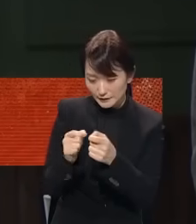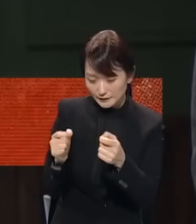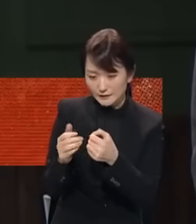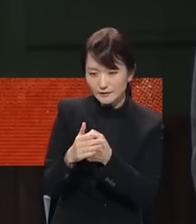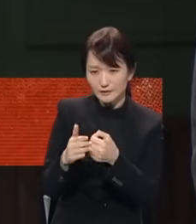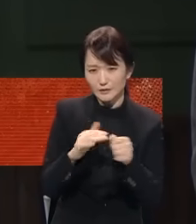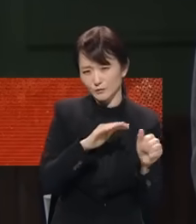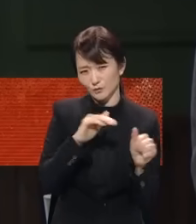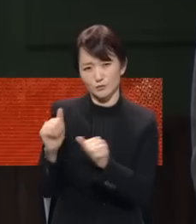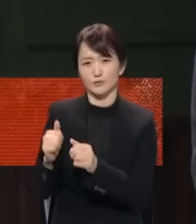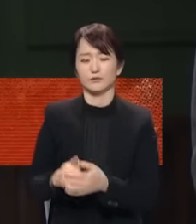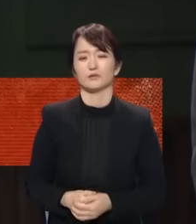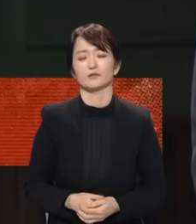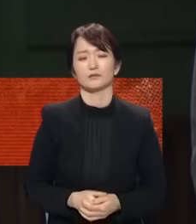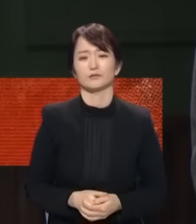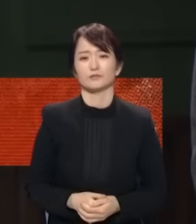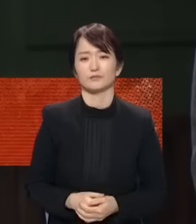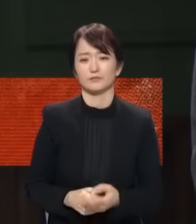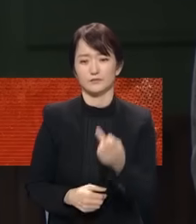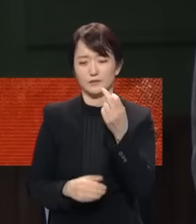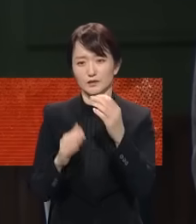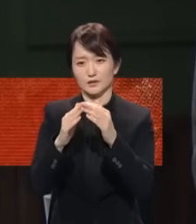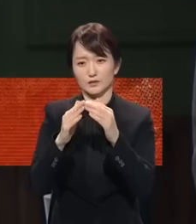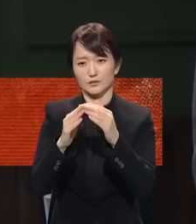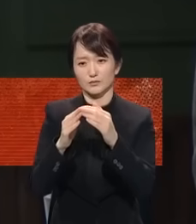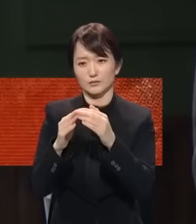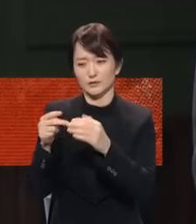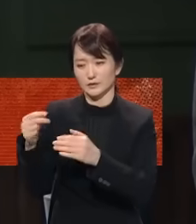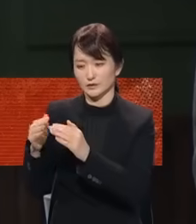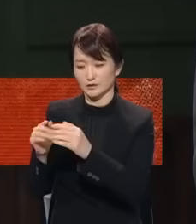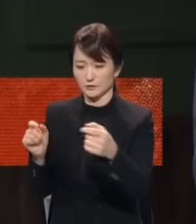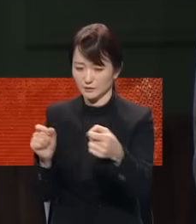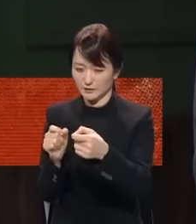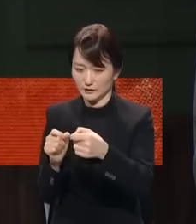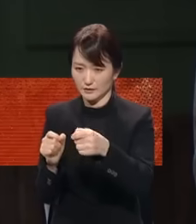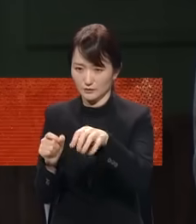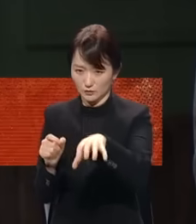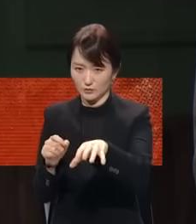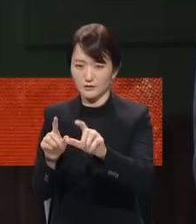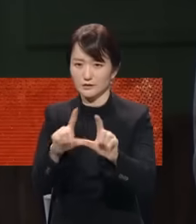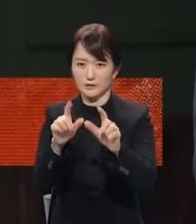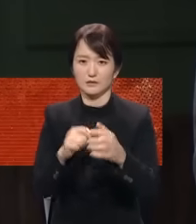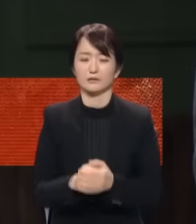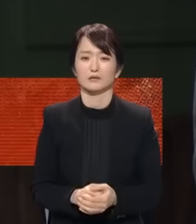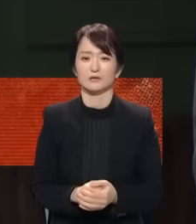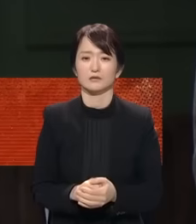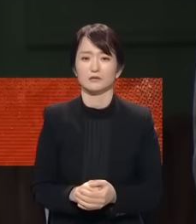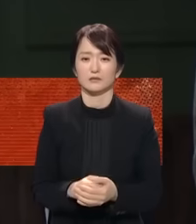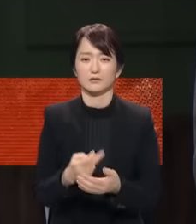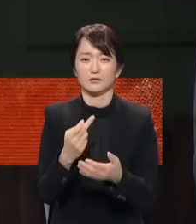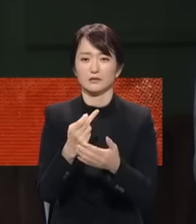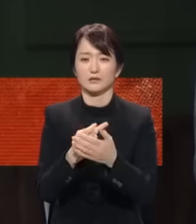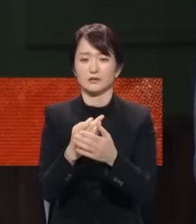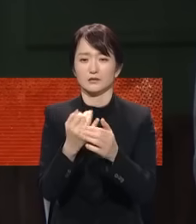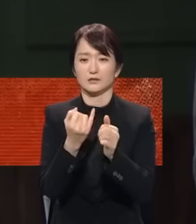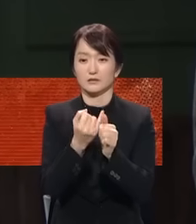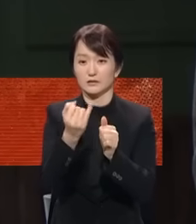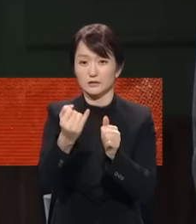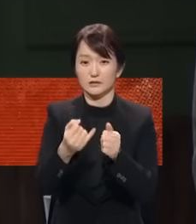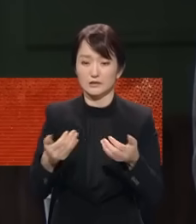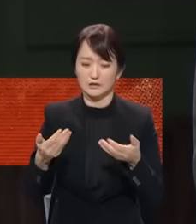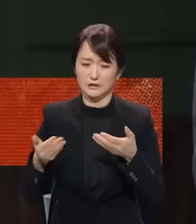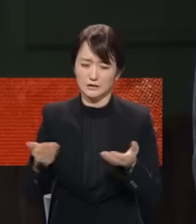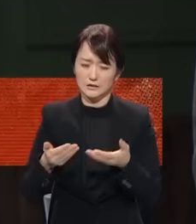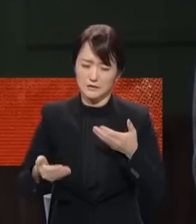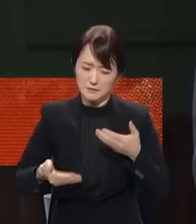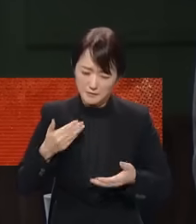역시도 시가랑 가까운 곳에 살고 있긴 한데요. 이 형님네는 워낙에 일이 바쁩니다. 그래서 명절에도 잠깐 얼굴만 비추는 뭐 그런